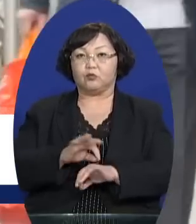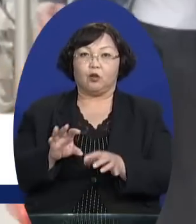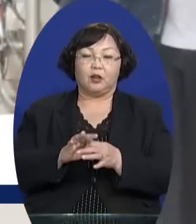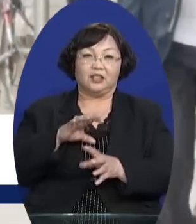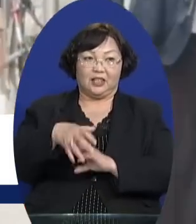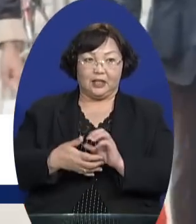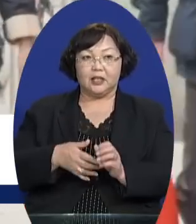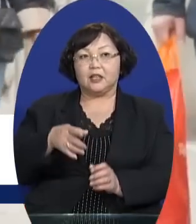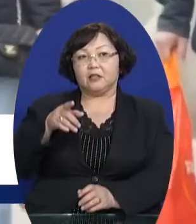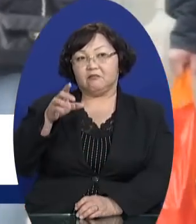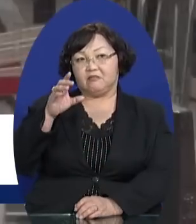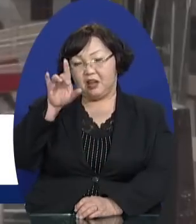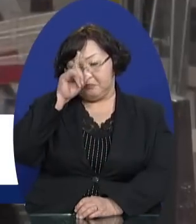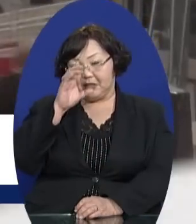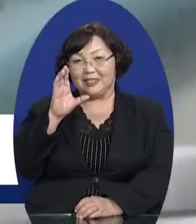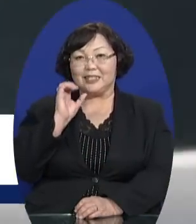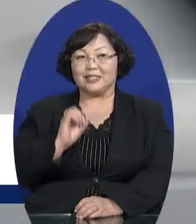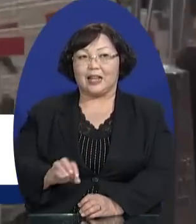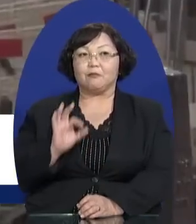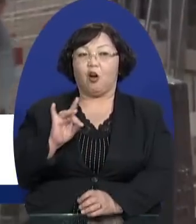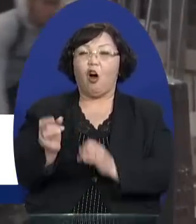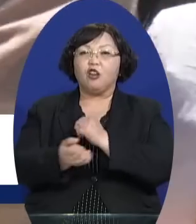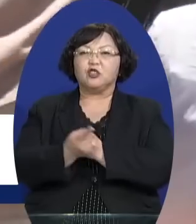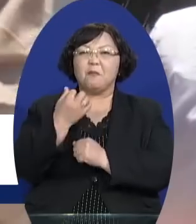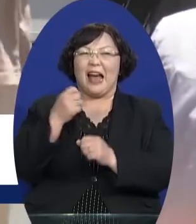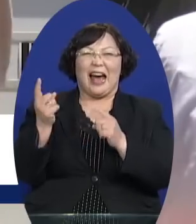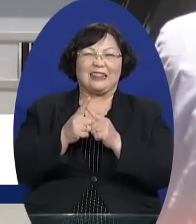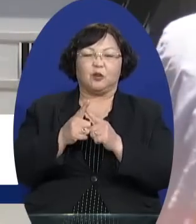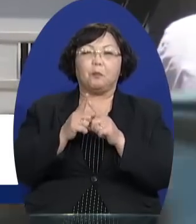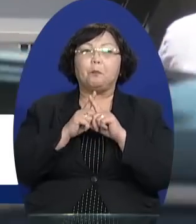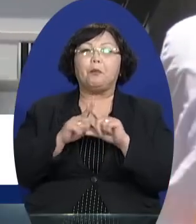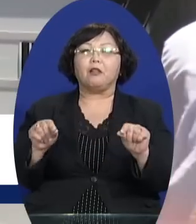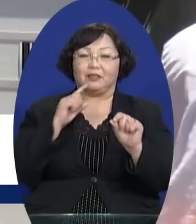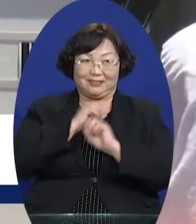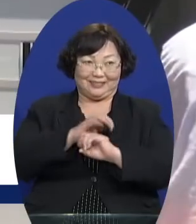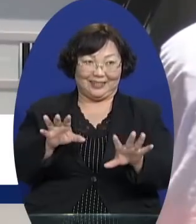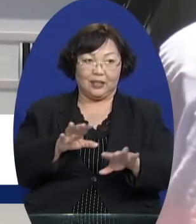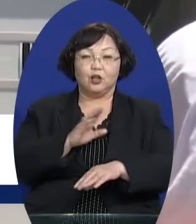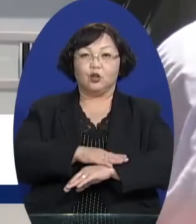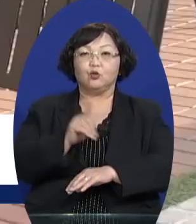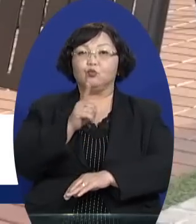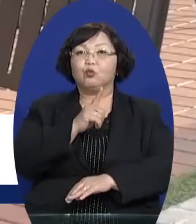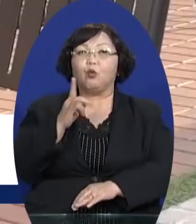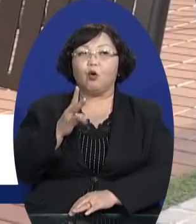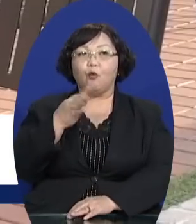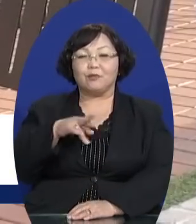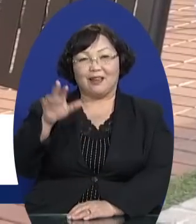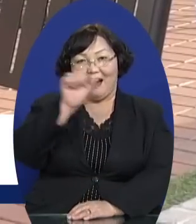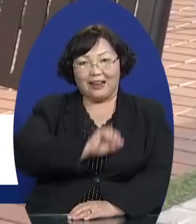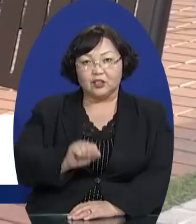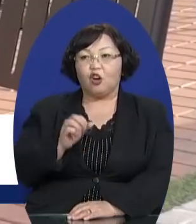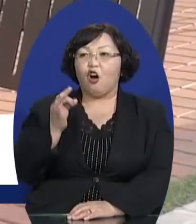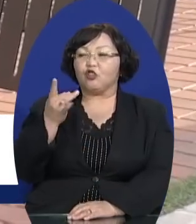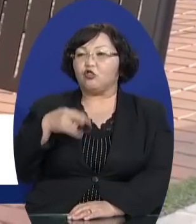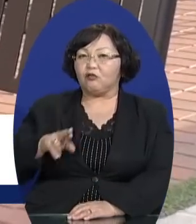эрүүл мэндийн салбарт зарсан онц байдлыг цуцалж байгаагаа зарсан. Гэхдээ Зүүн Ази, Ойрхон Орон зэрэг зарим бүс нутагт